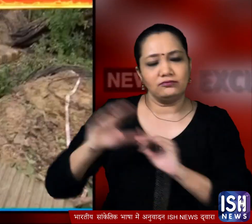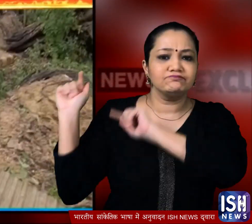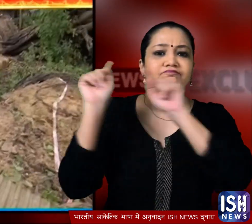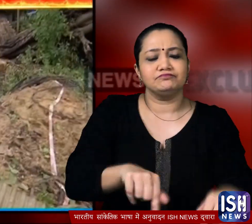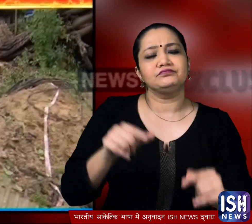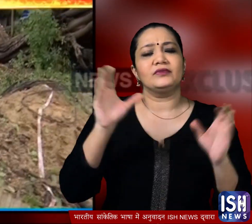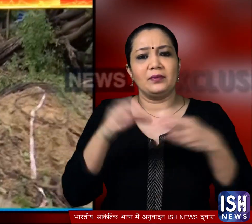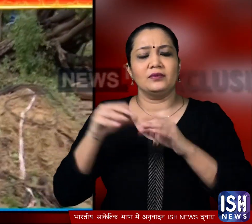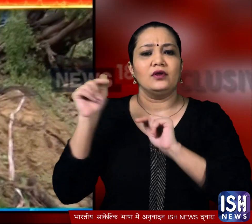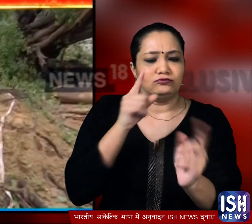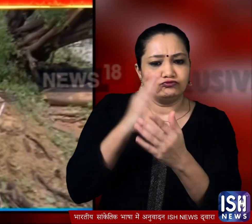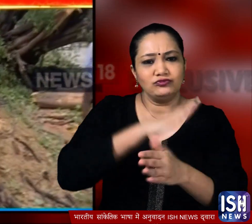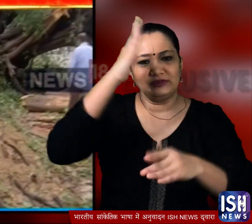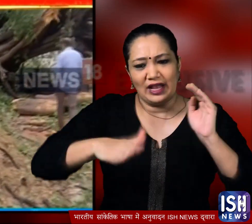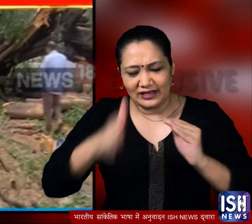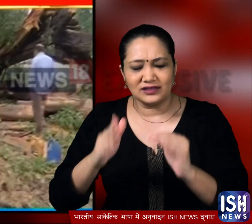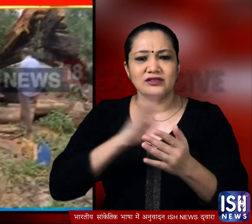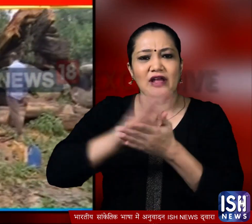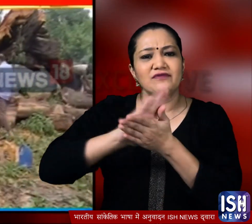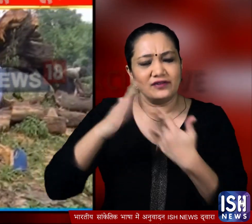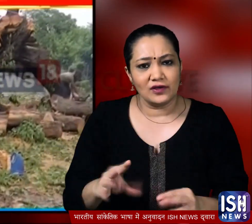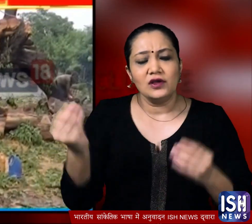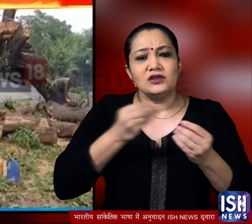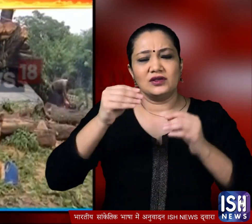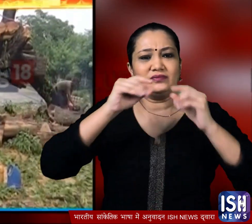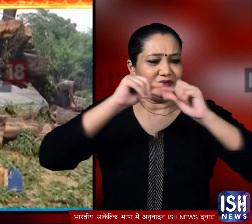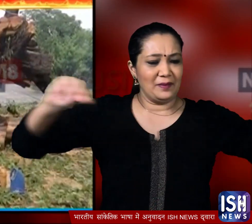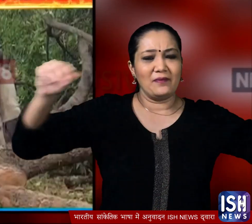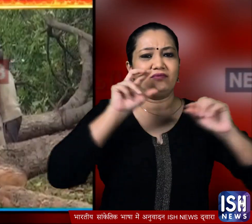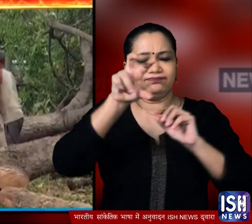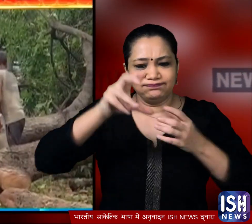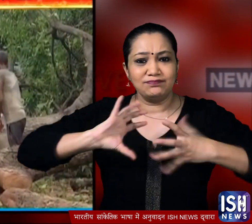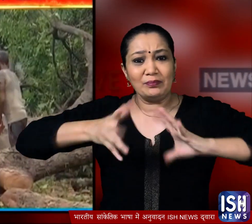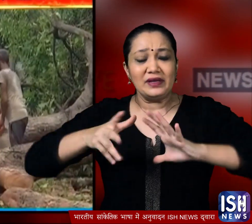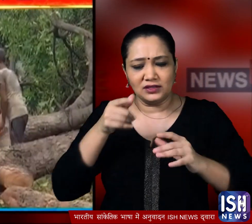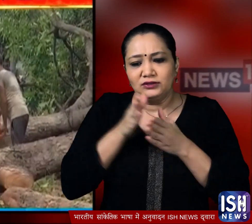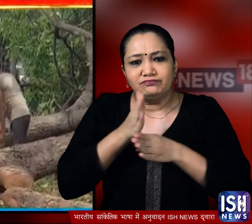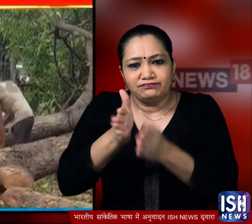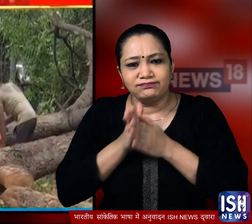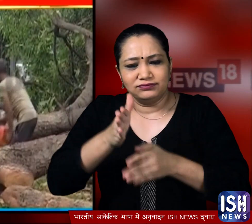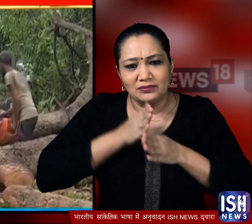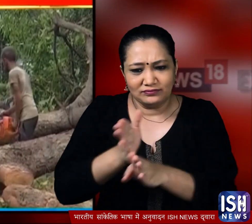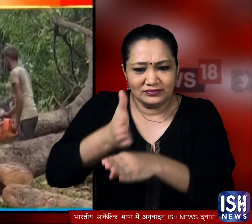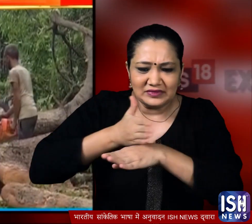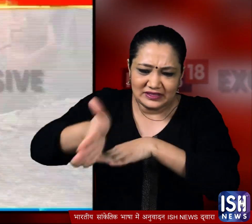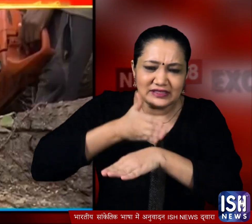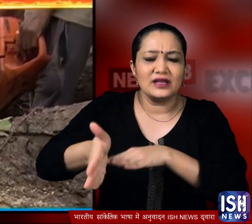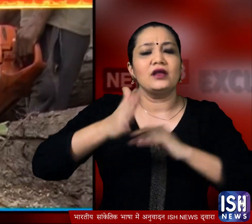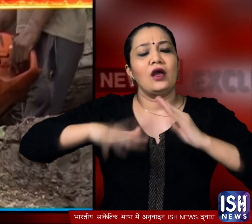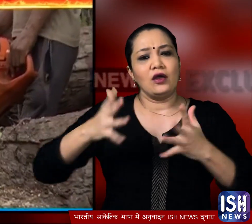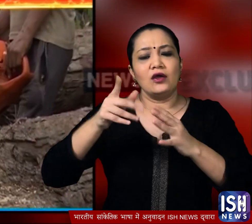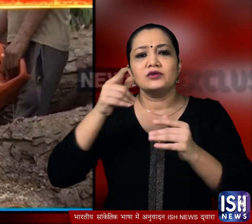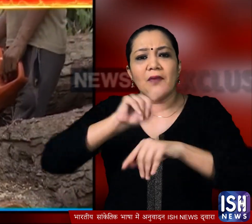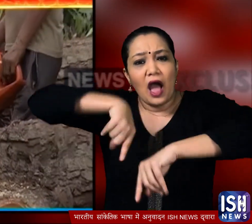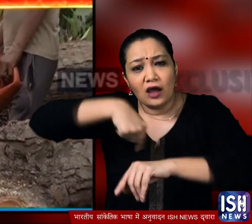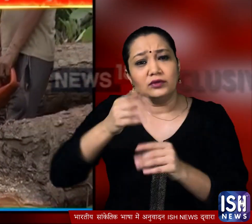पहुंची और रास्ता साफ करने का काम शुरू किया। कई कर्मचारी बिजली से चलने वाली आरी की मदद से पेड़ को काटते दिखाई दी। इस दौरान पूरा रास्ता